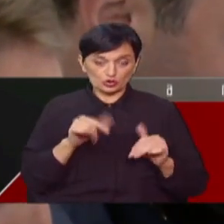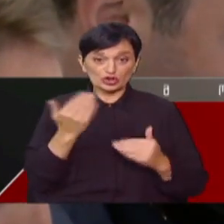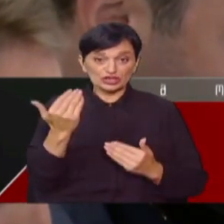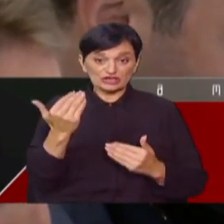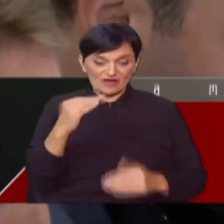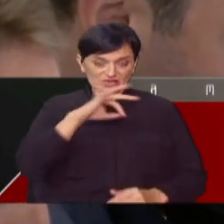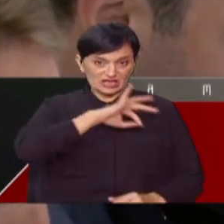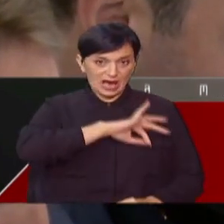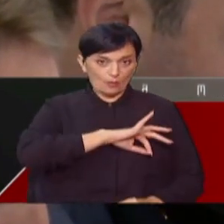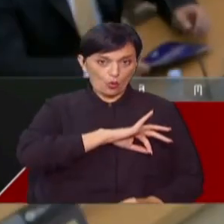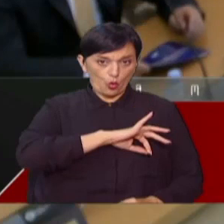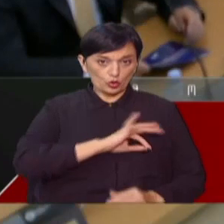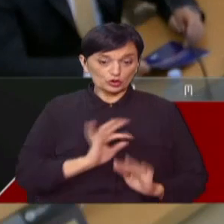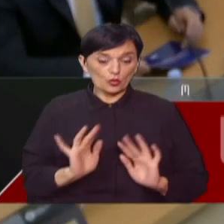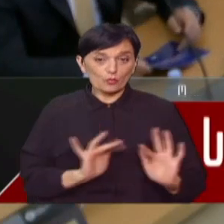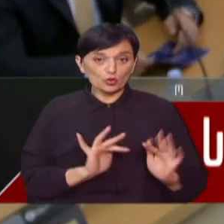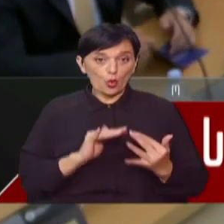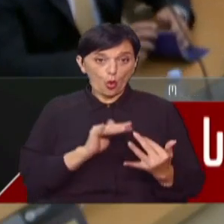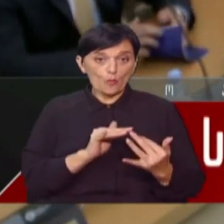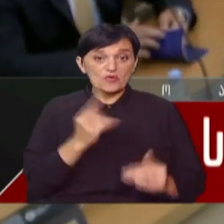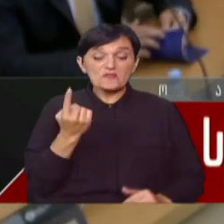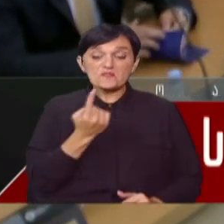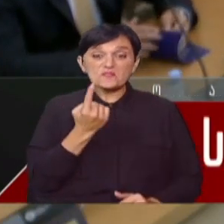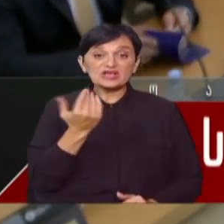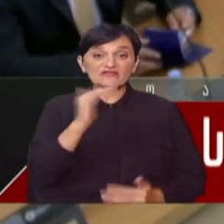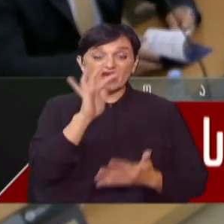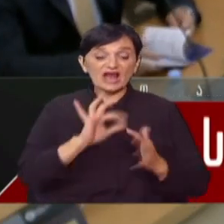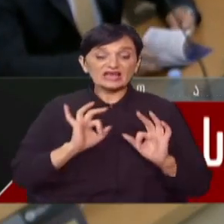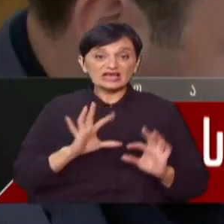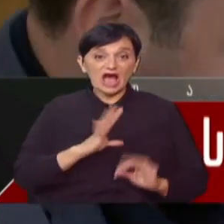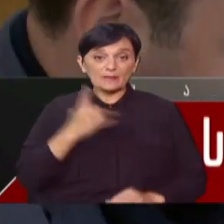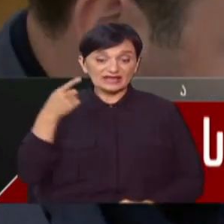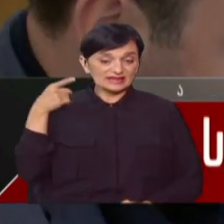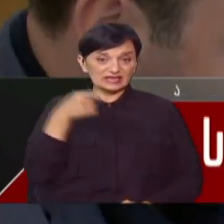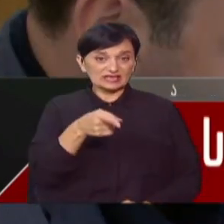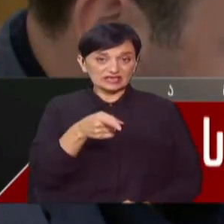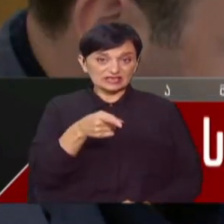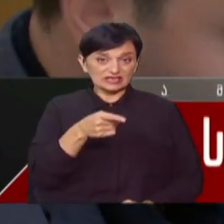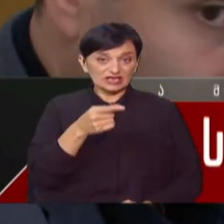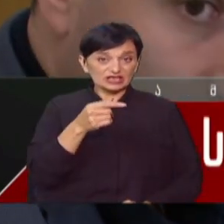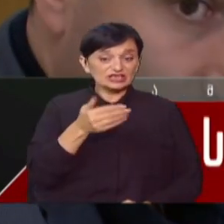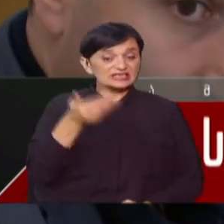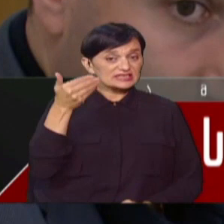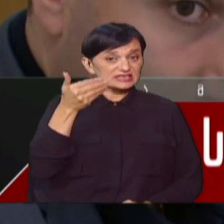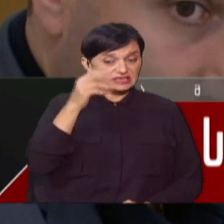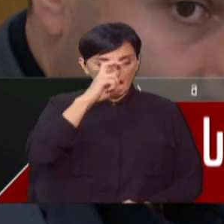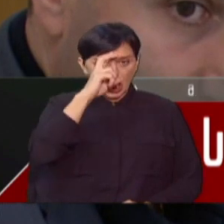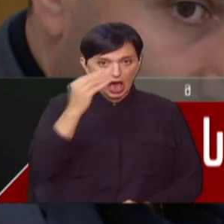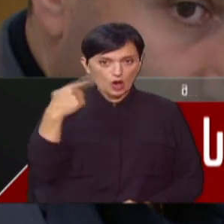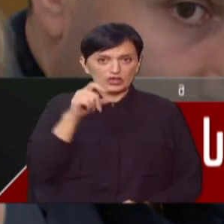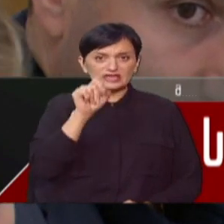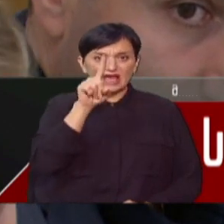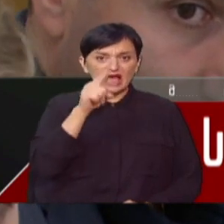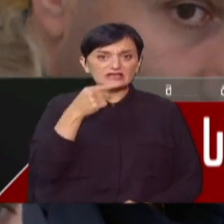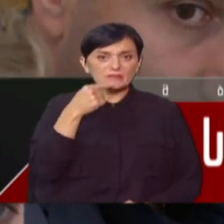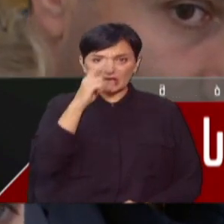თქვენ გამოიყენებთ პროცედურული ომისთვის. პირველი თქვენი განცხადება იყო თითის გაშვერა წინა ხელისუფლების მიმართ, რომელიც 11